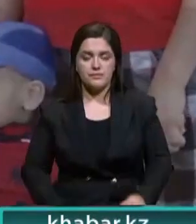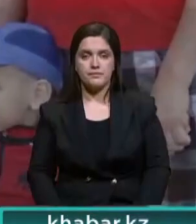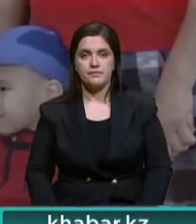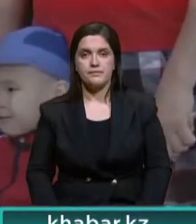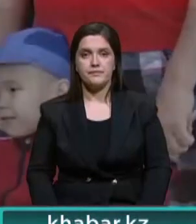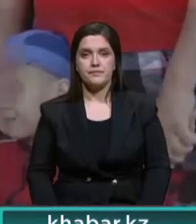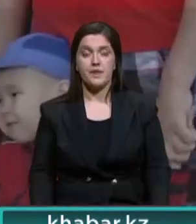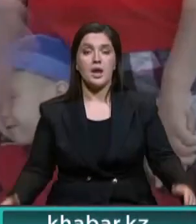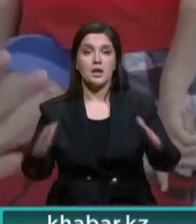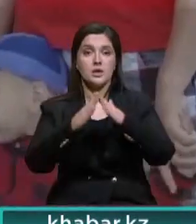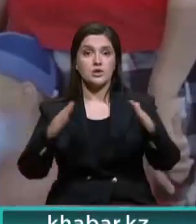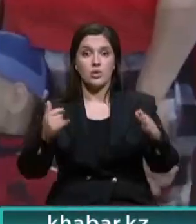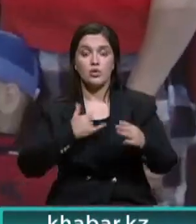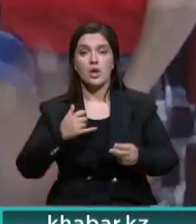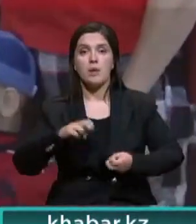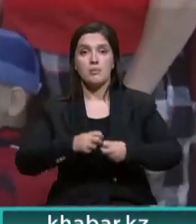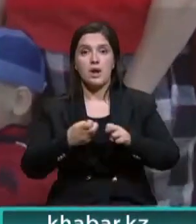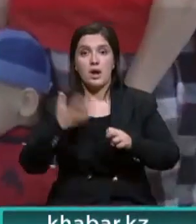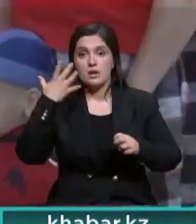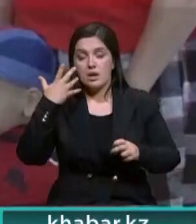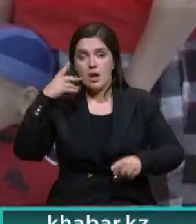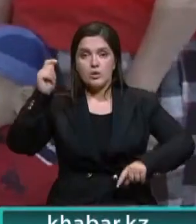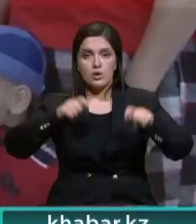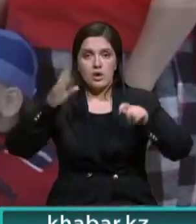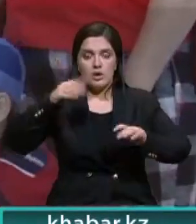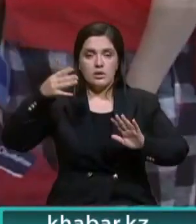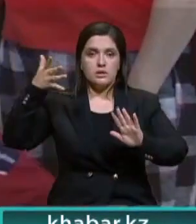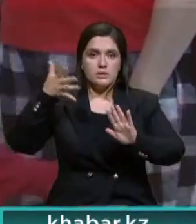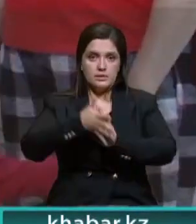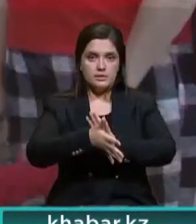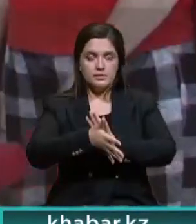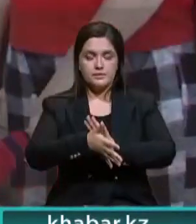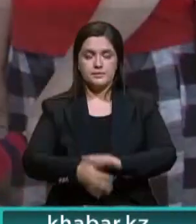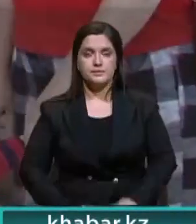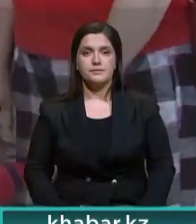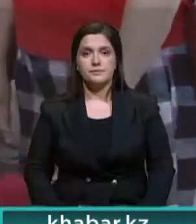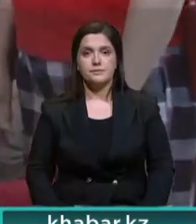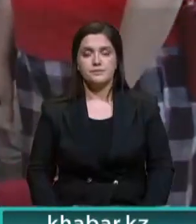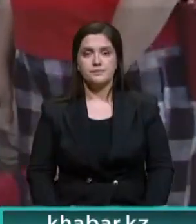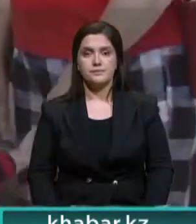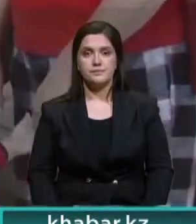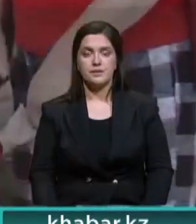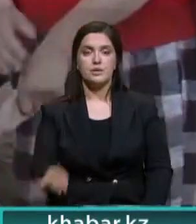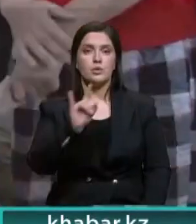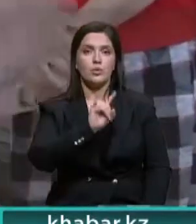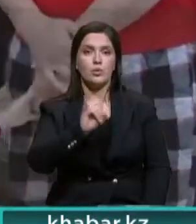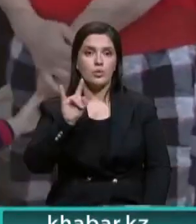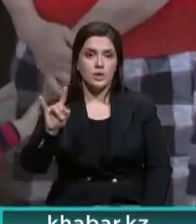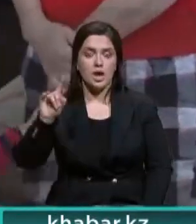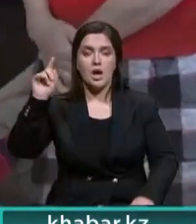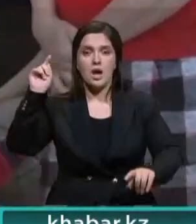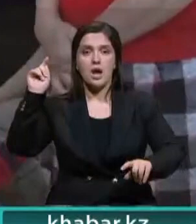крышей это проблема. У нас как дождь, так все заливает вплоть до соседей. Окна, ливень с той